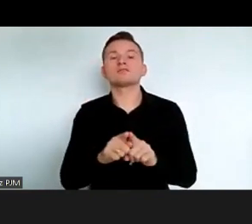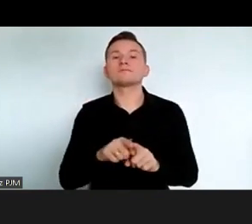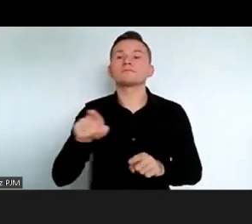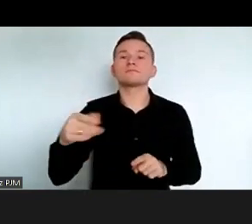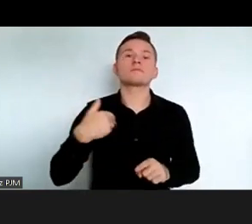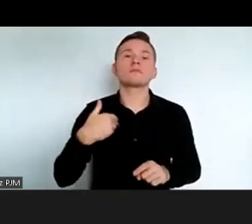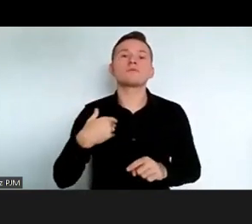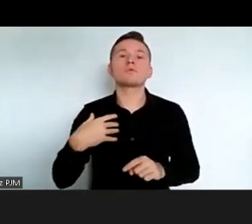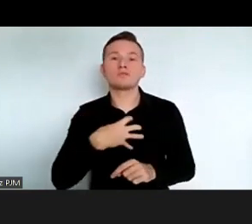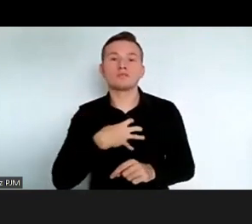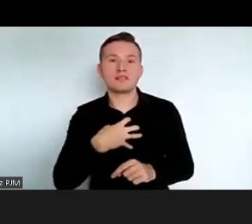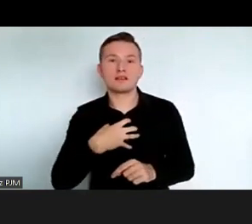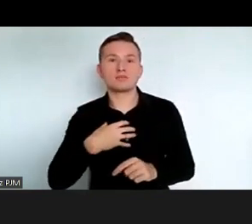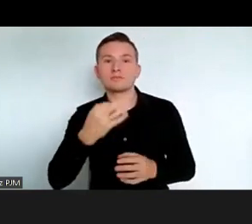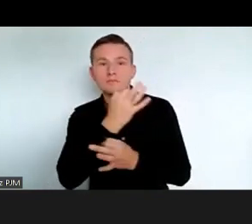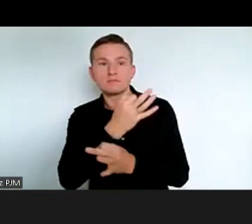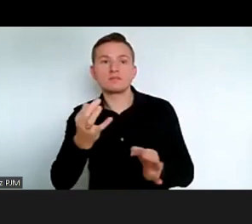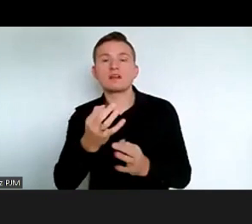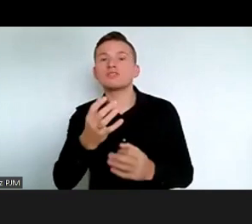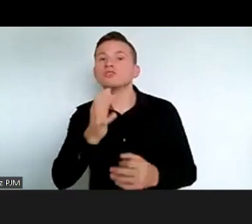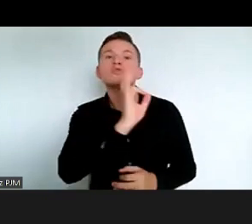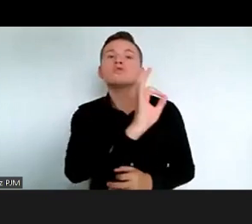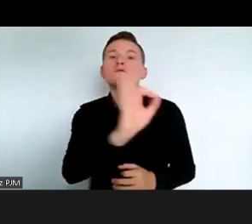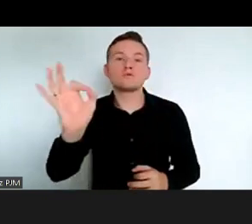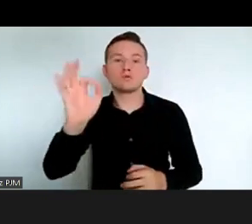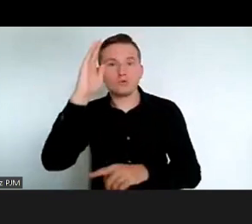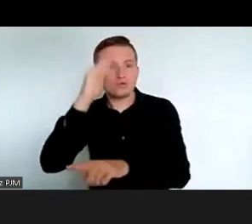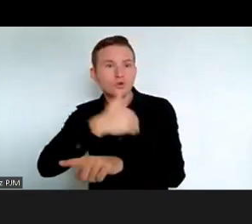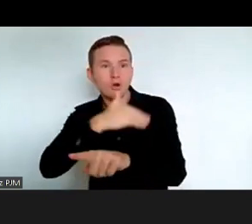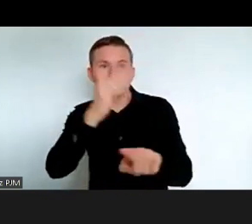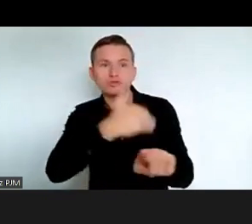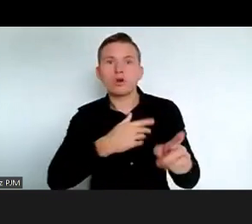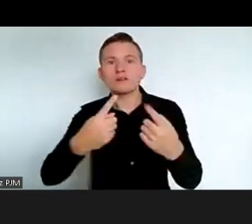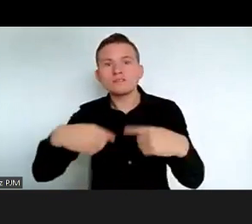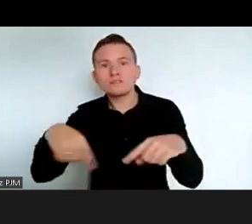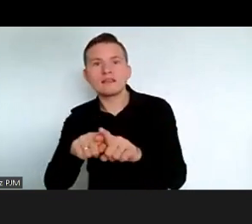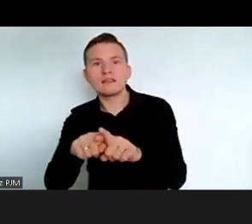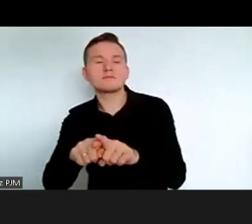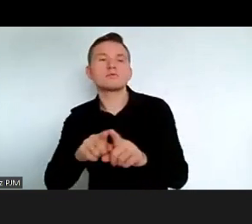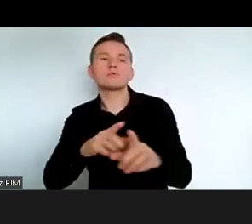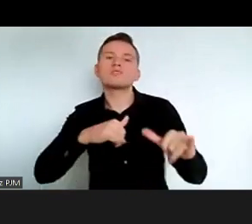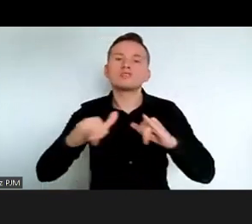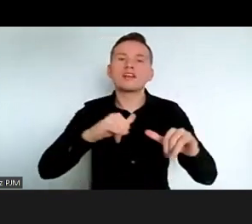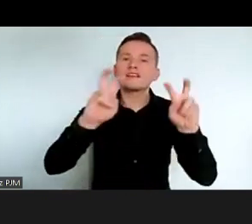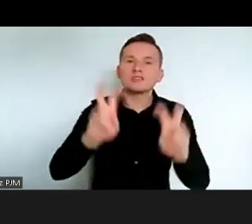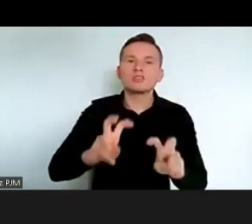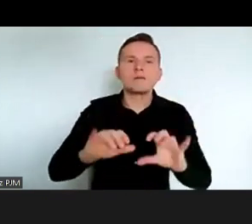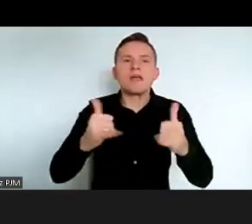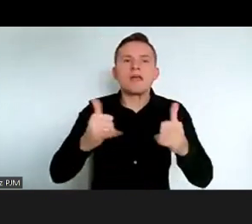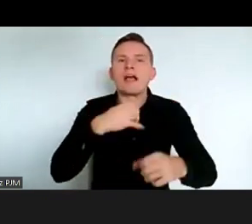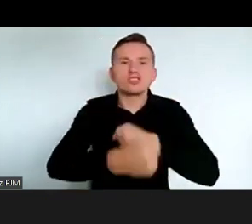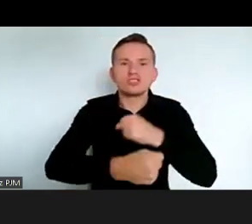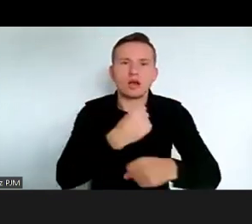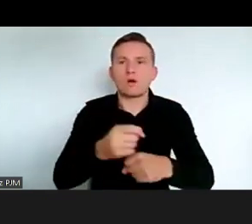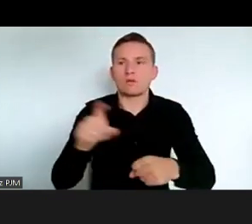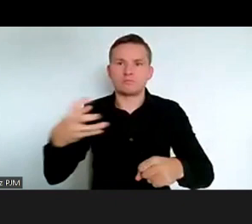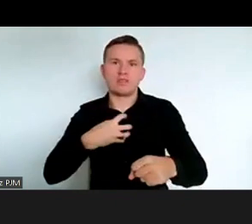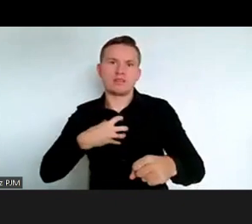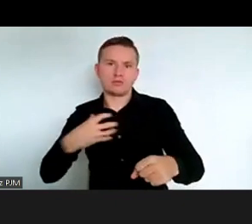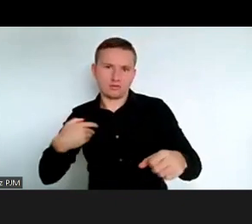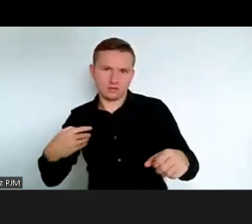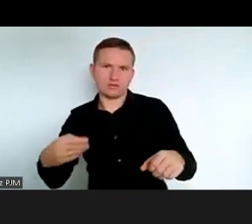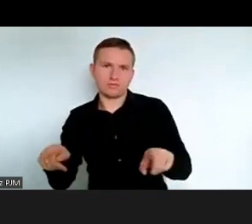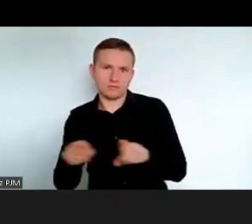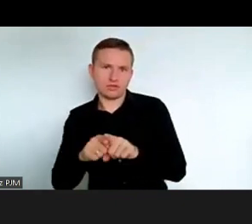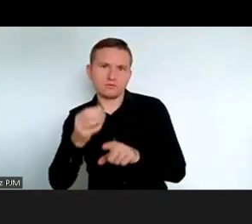sposób funkcjonują Państwa szkolne zespoły zarządzania kryzysowego. Więc jeżeli